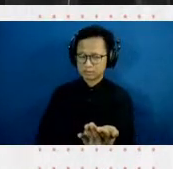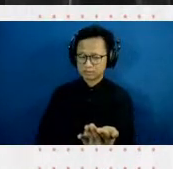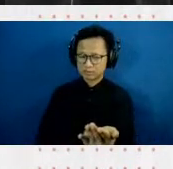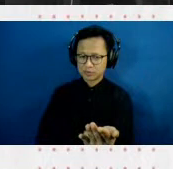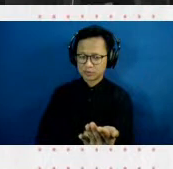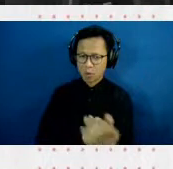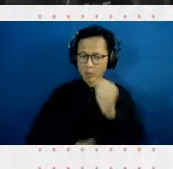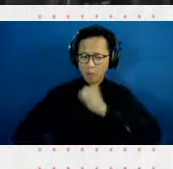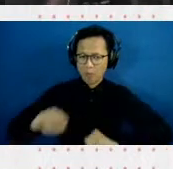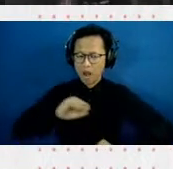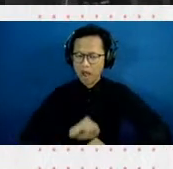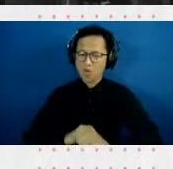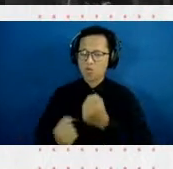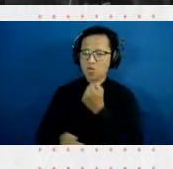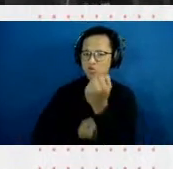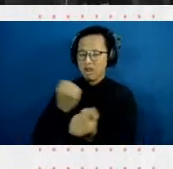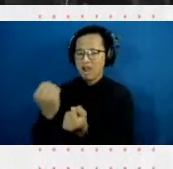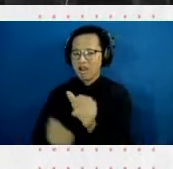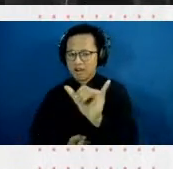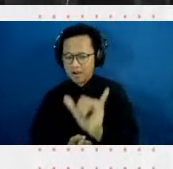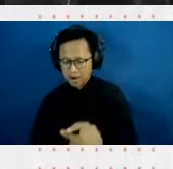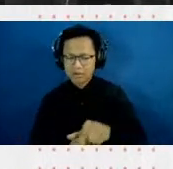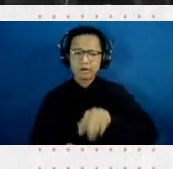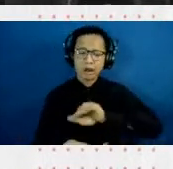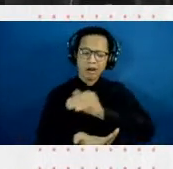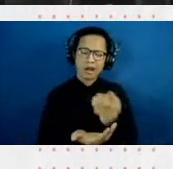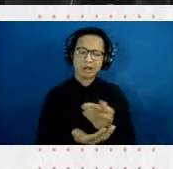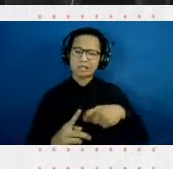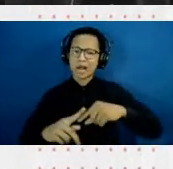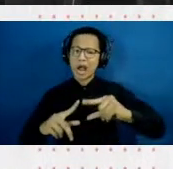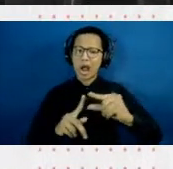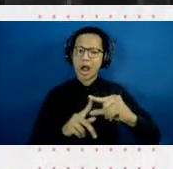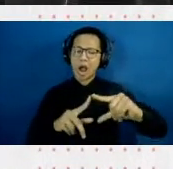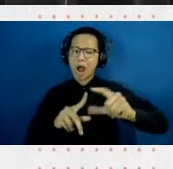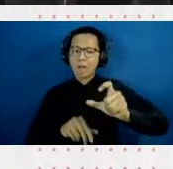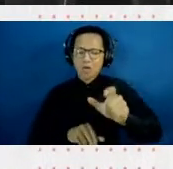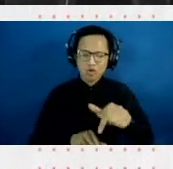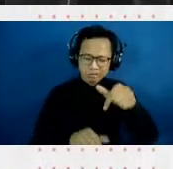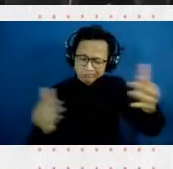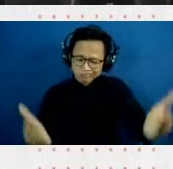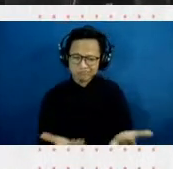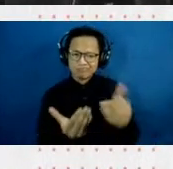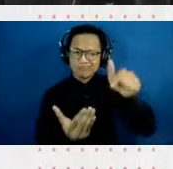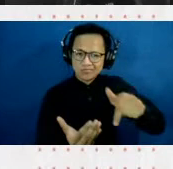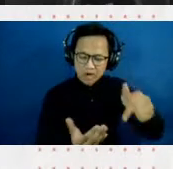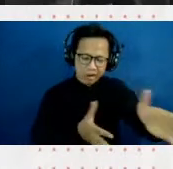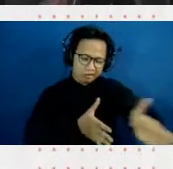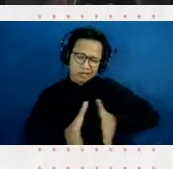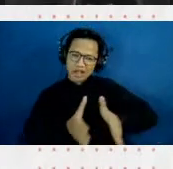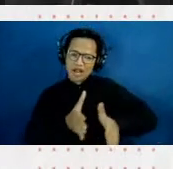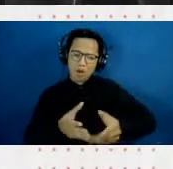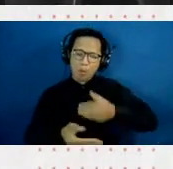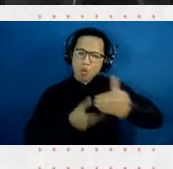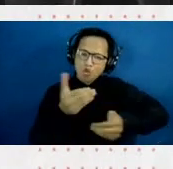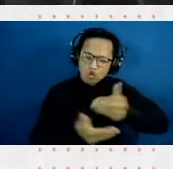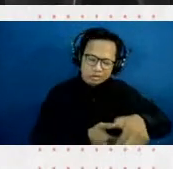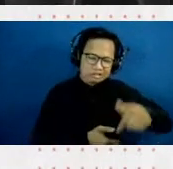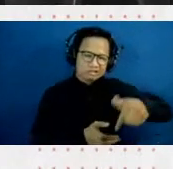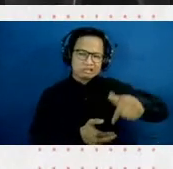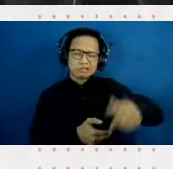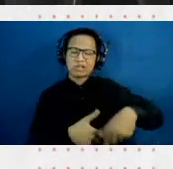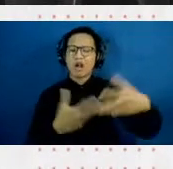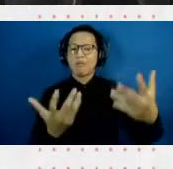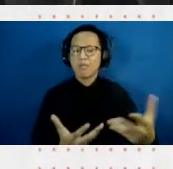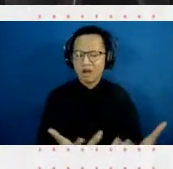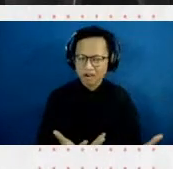usaha. Nah, si kapal langganan ini saat didirikan, strategi produksi apa sih yang diterapkan sehingga bisa berkelanjutan sampai saat ini,